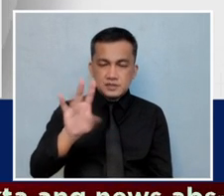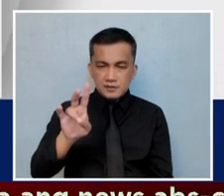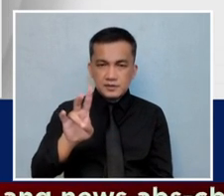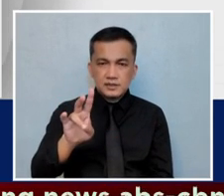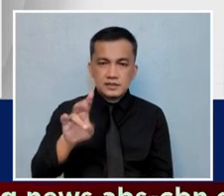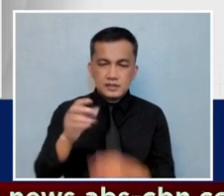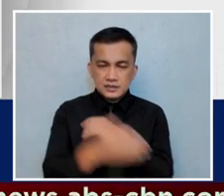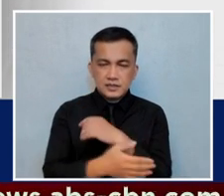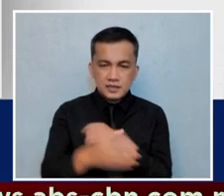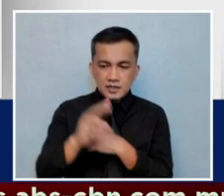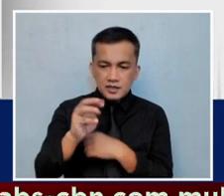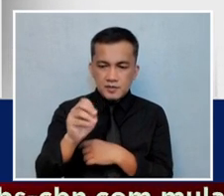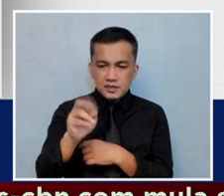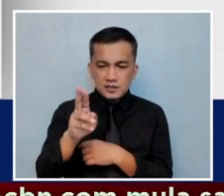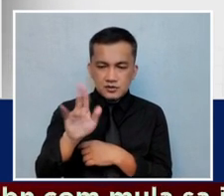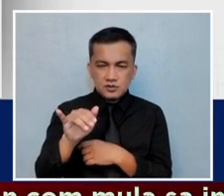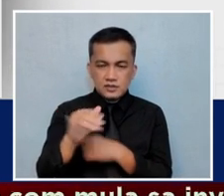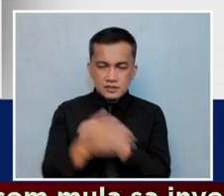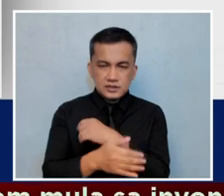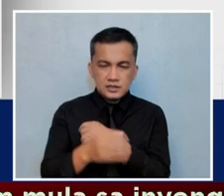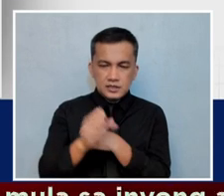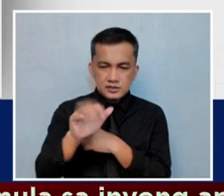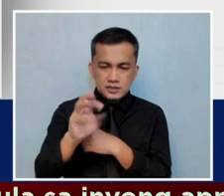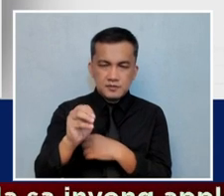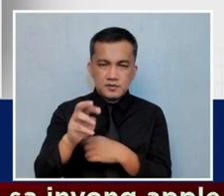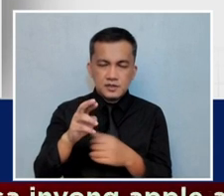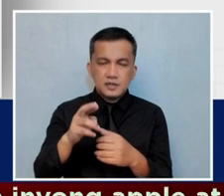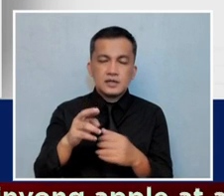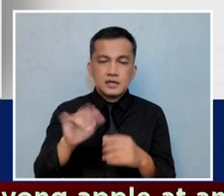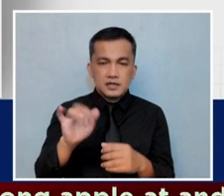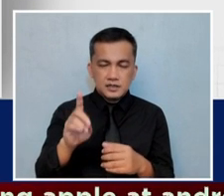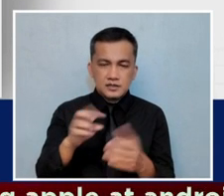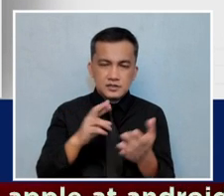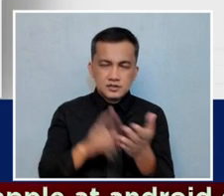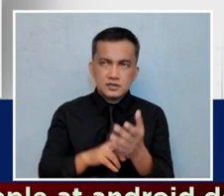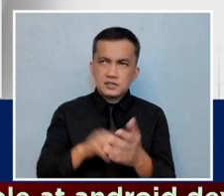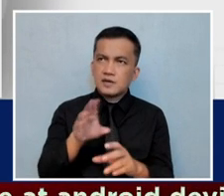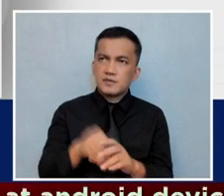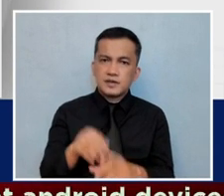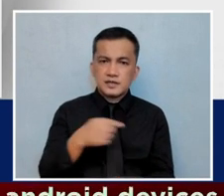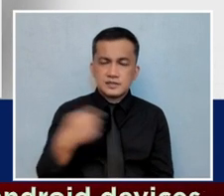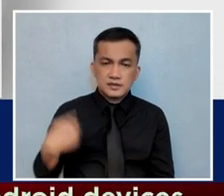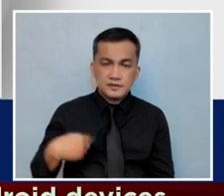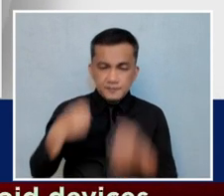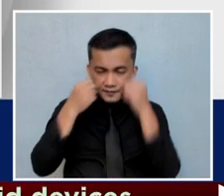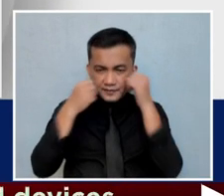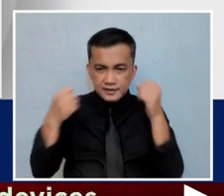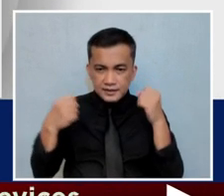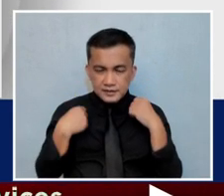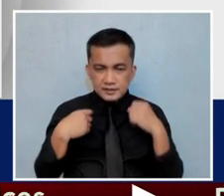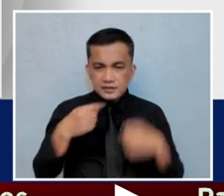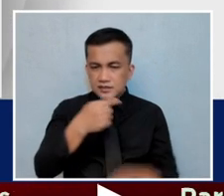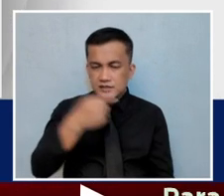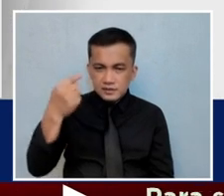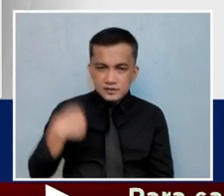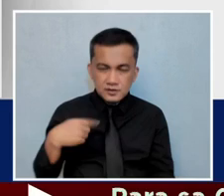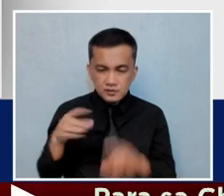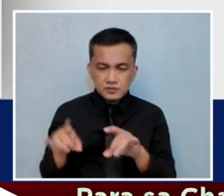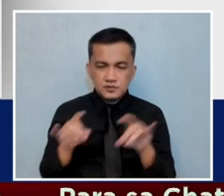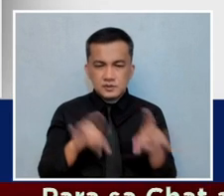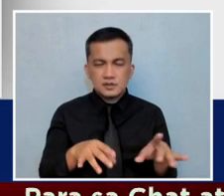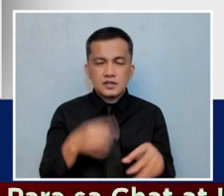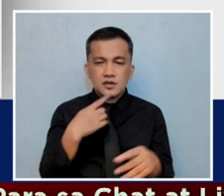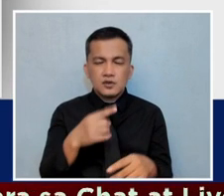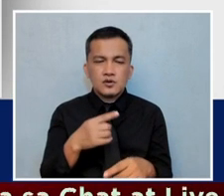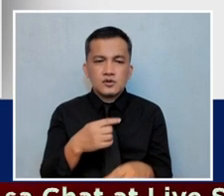card registration noong 2021. Kabilang na ang China, Saudi Arabia, Russia, Australia, Switzerland